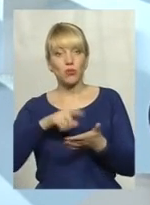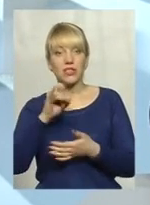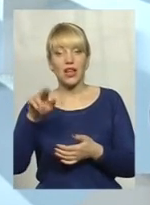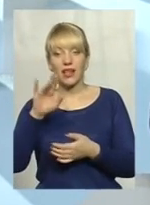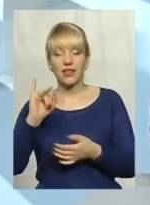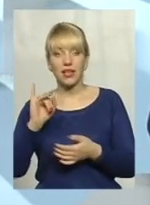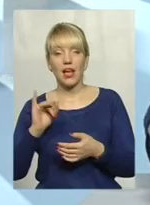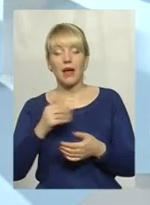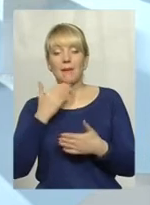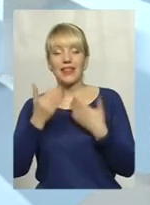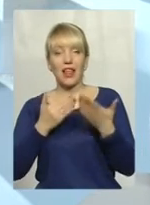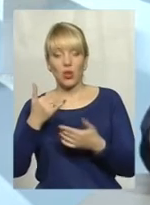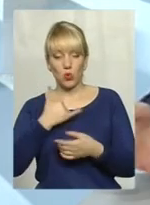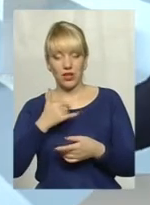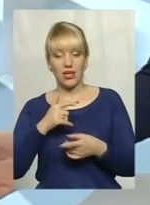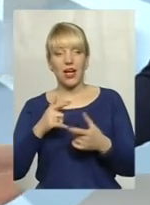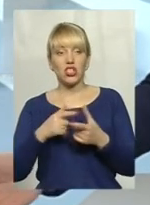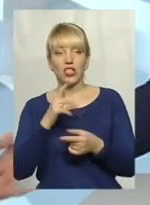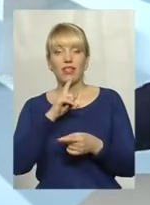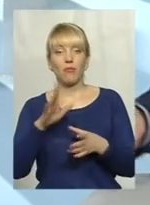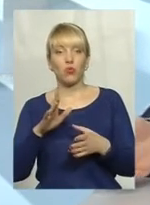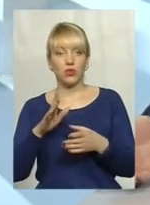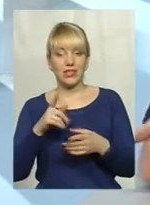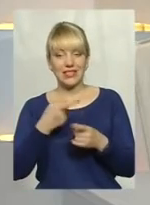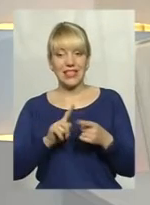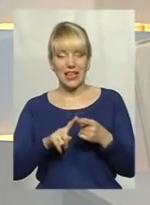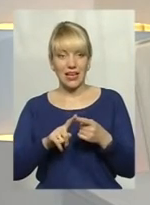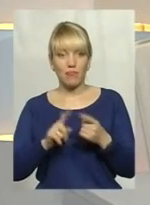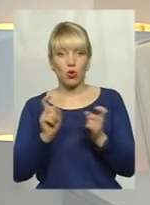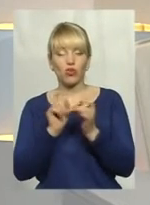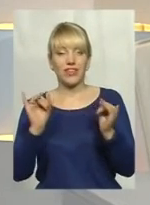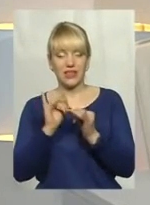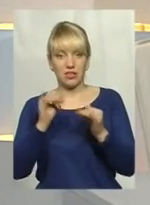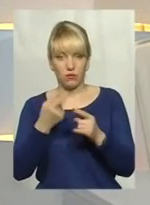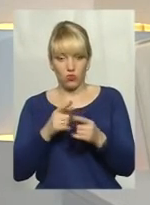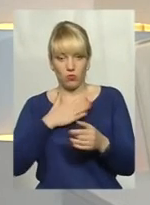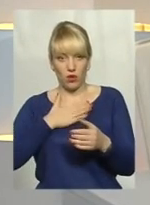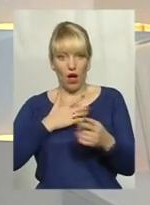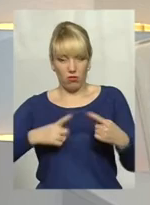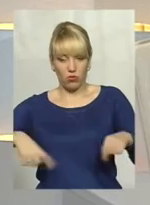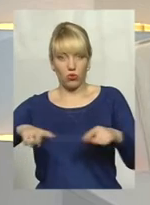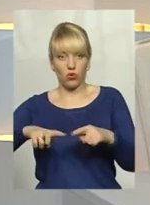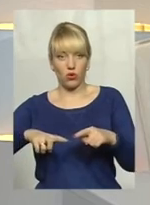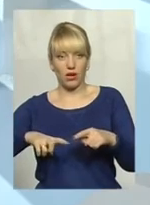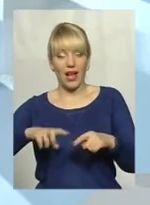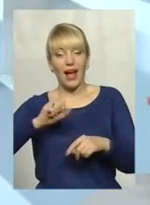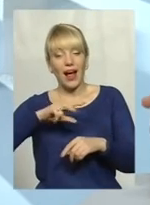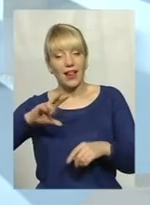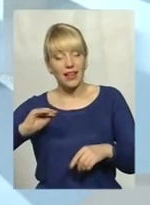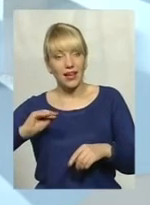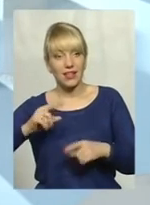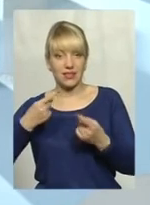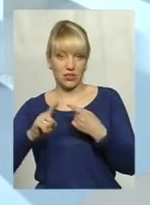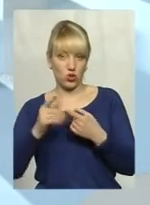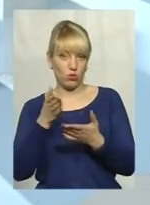не буде, ну, з того, що ви розказуєте, це ж буде моя діяльність на окрузі, це буде конфлікт інтересів, якщо я про це буду казати в раді. Ну, але з іншого боку, це